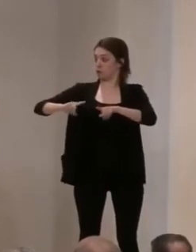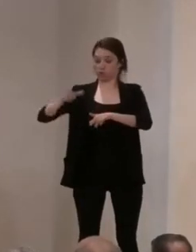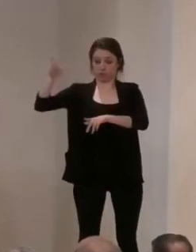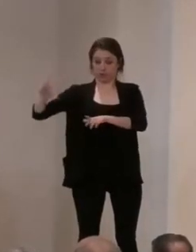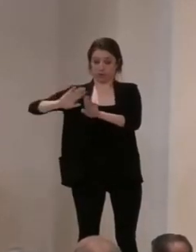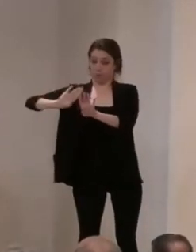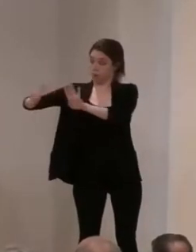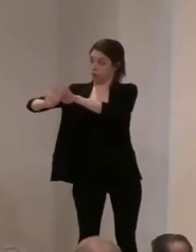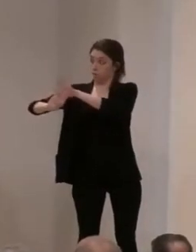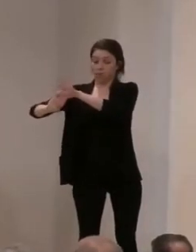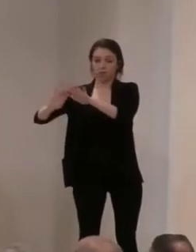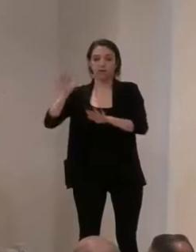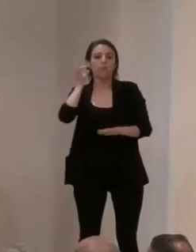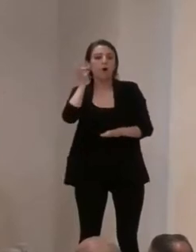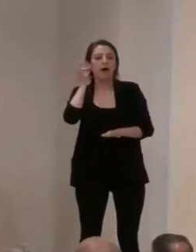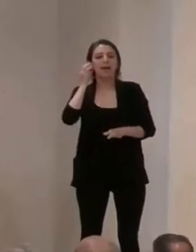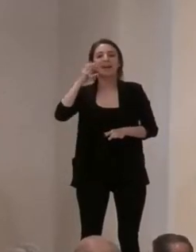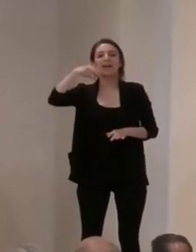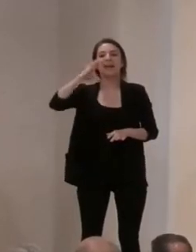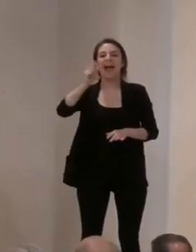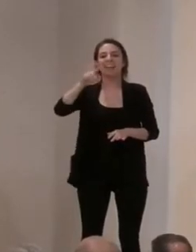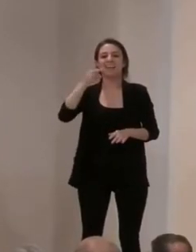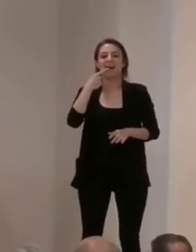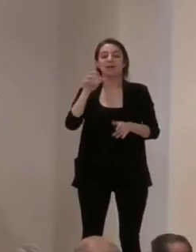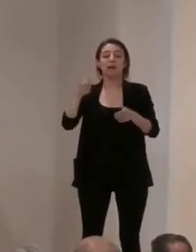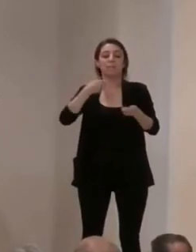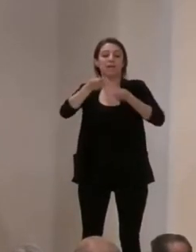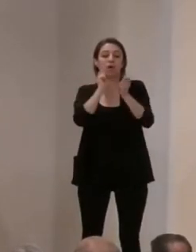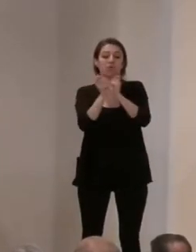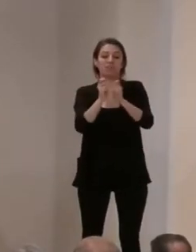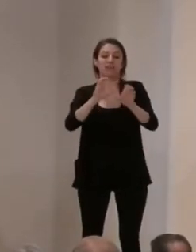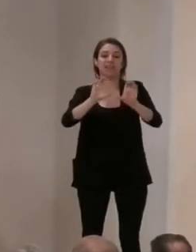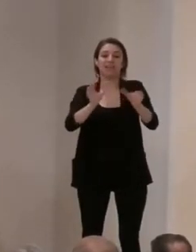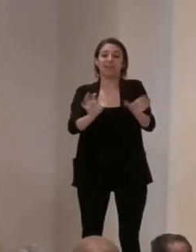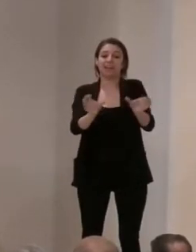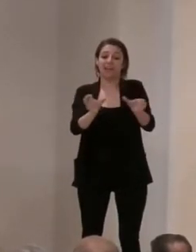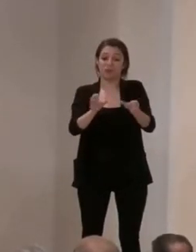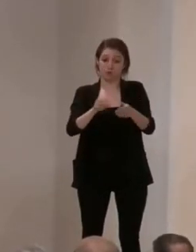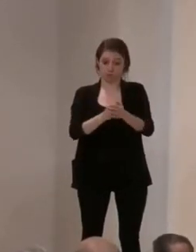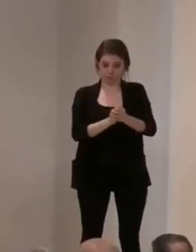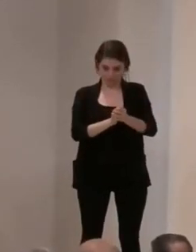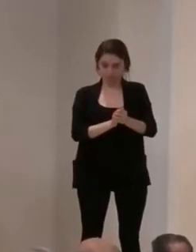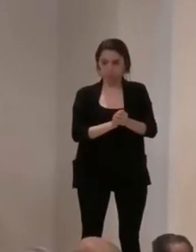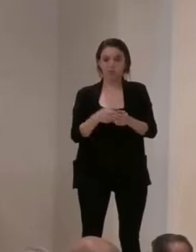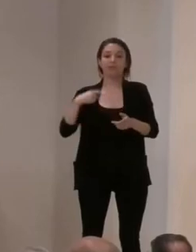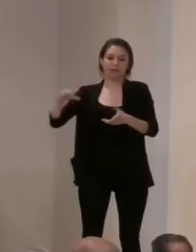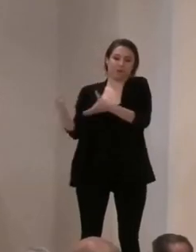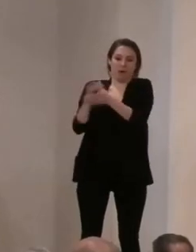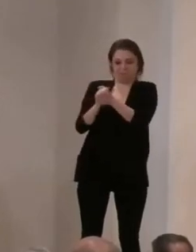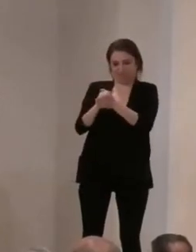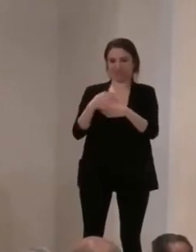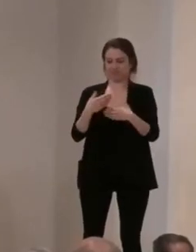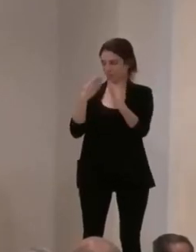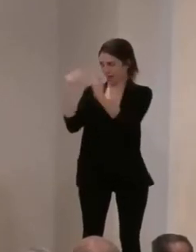és periodista de Tarragona Ràdio i amiga, que això és molt important. Per